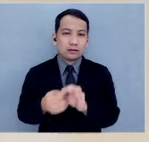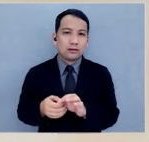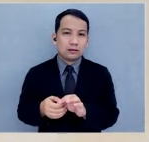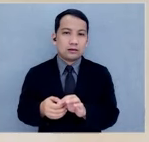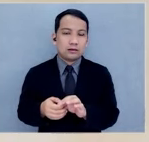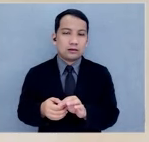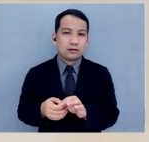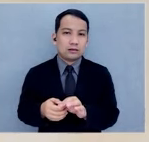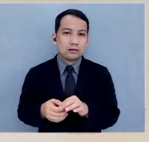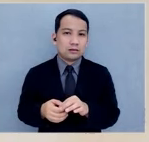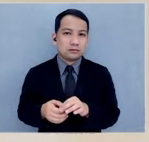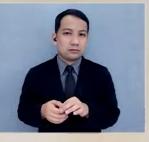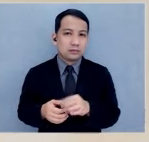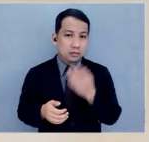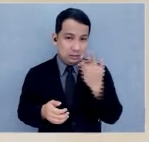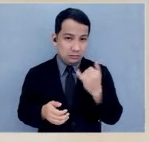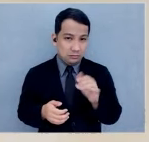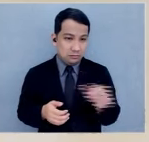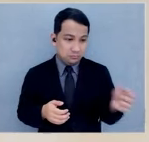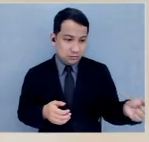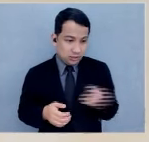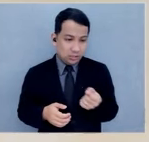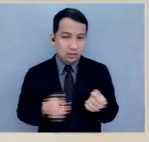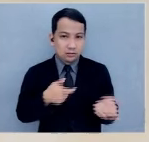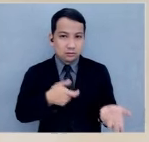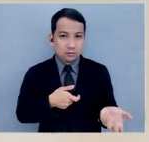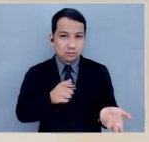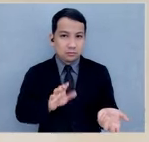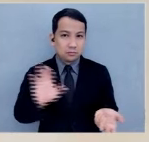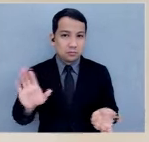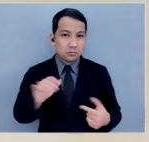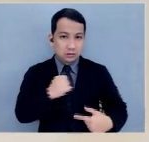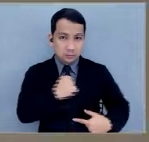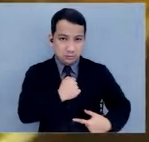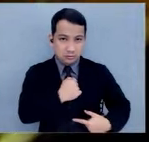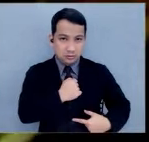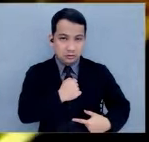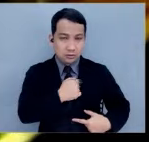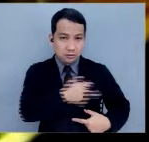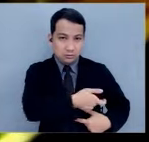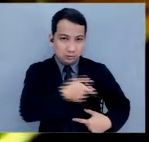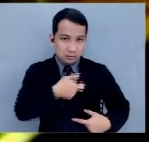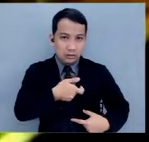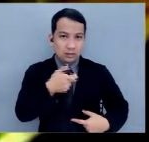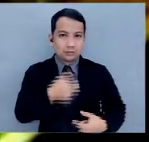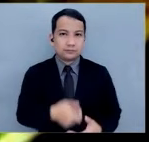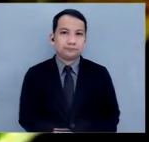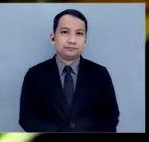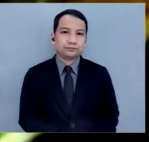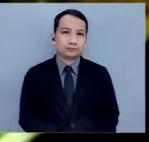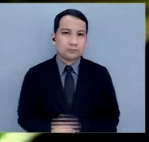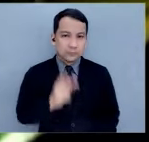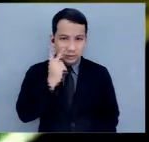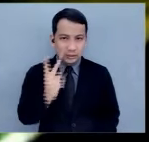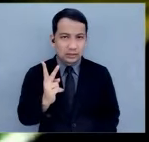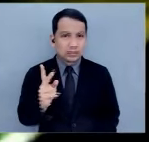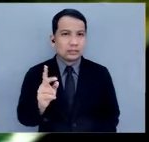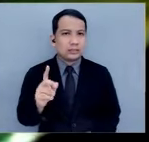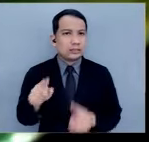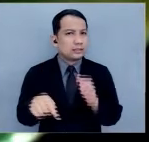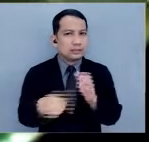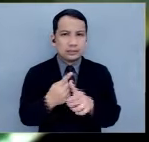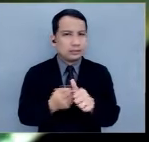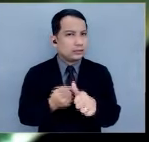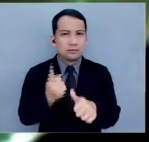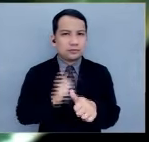kaagad inagaw yung baril ng isa sa mga security guard. Napag-alaman ding hindi ito ang unang beses